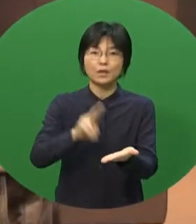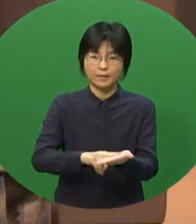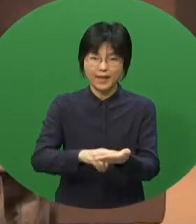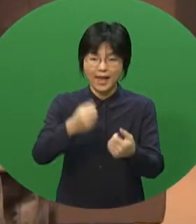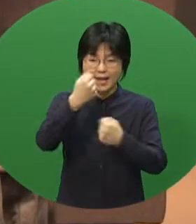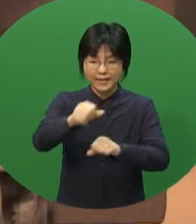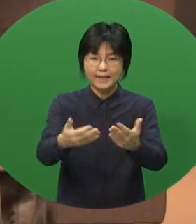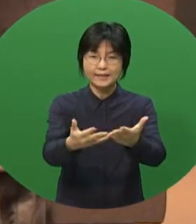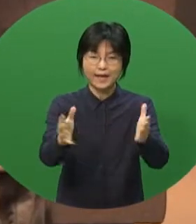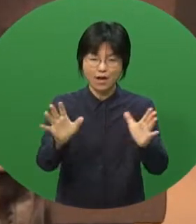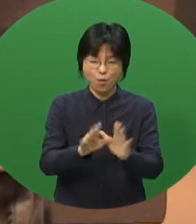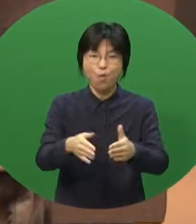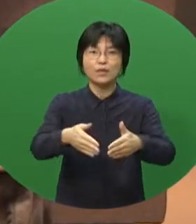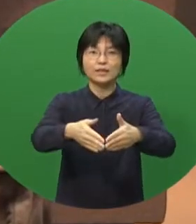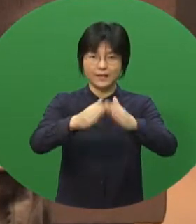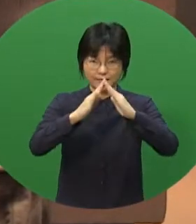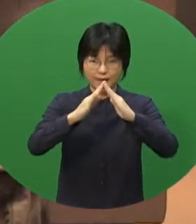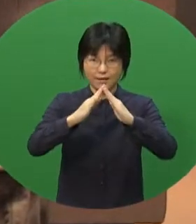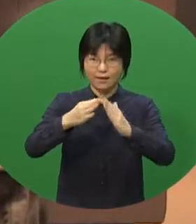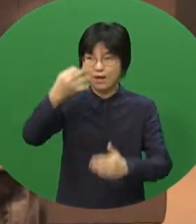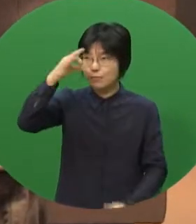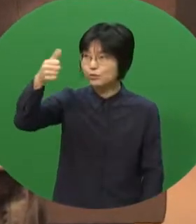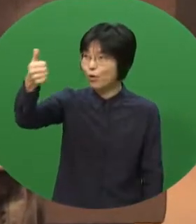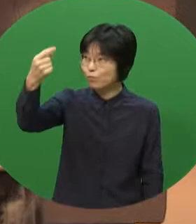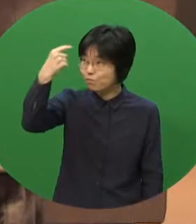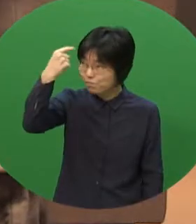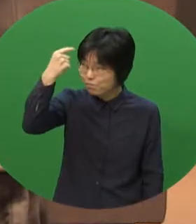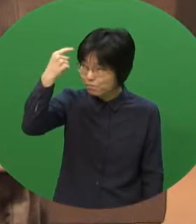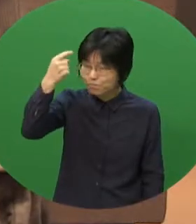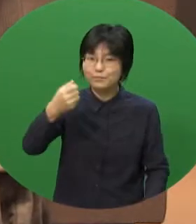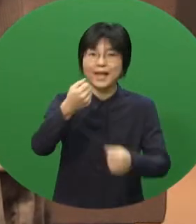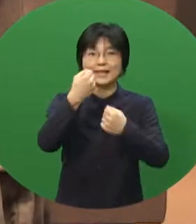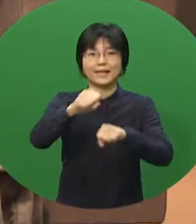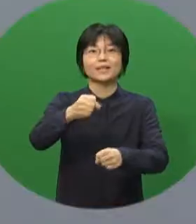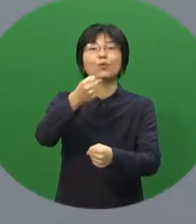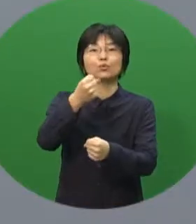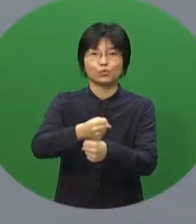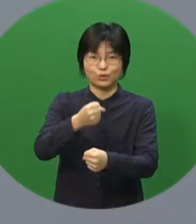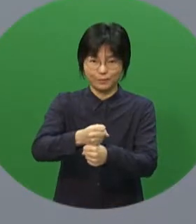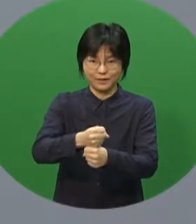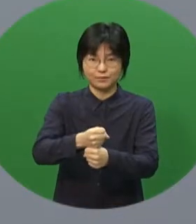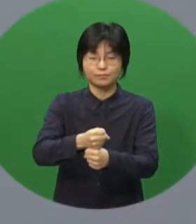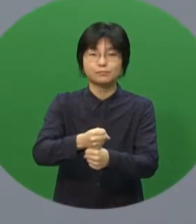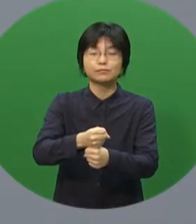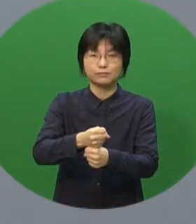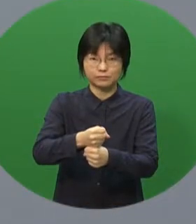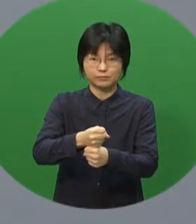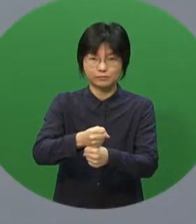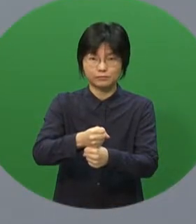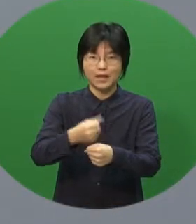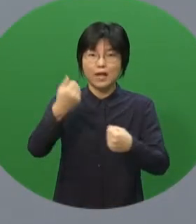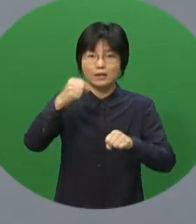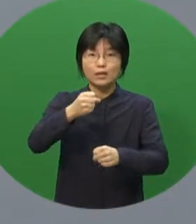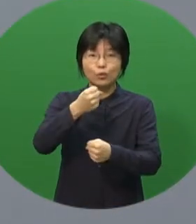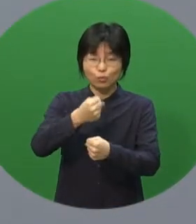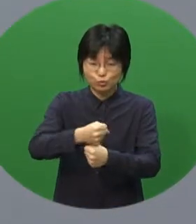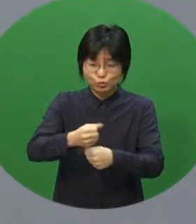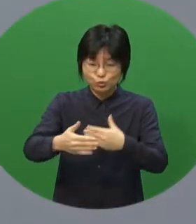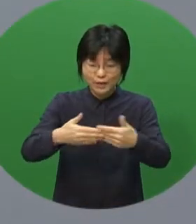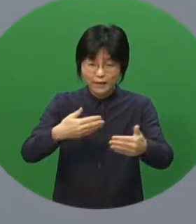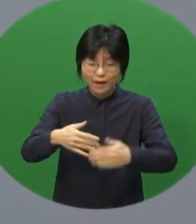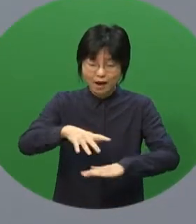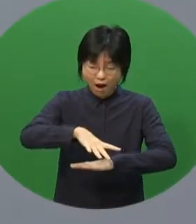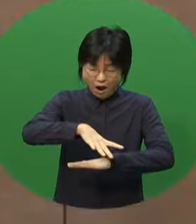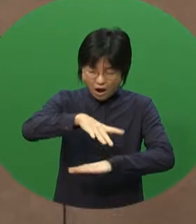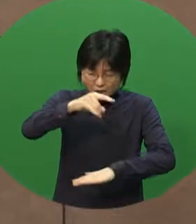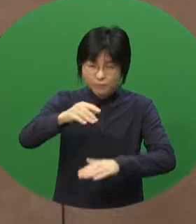し、プロの指導を受けながら短編の舞台作品を作り上げます。 初めて演劇を作る側になりますっていう人がほとん